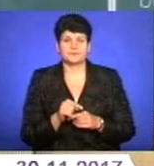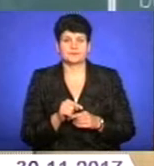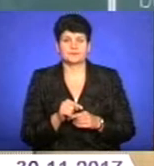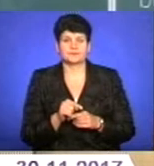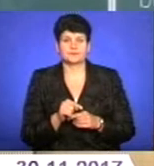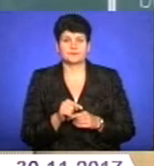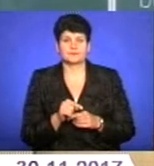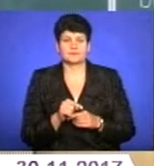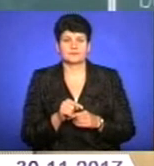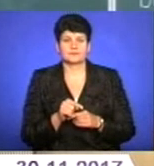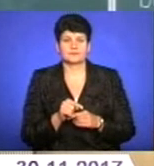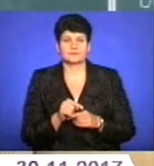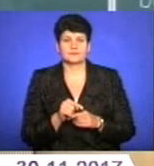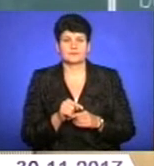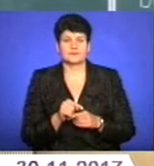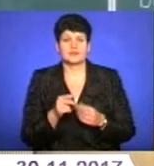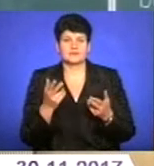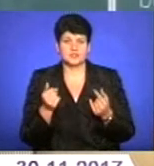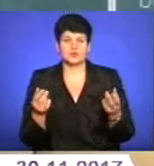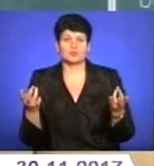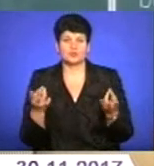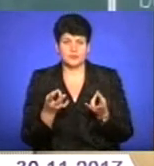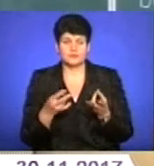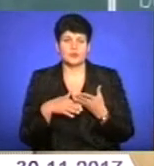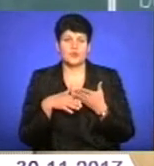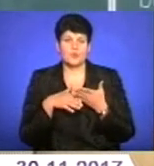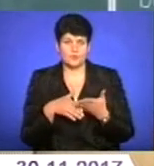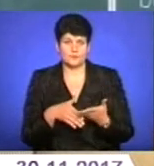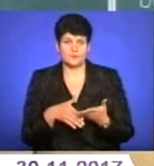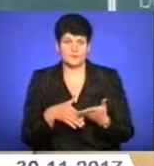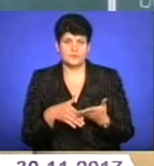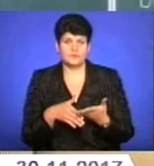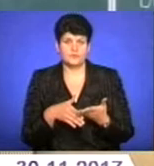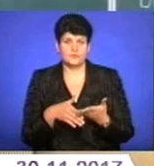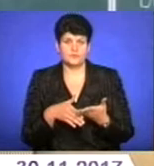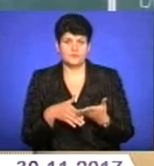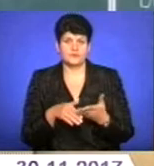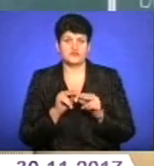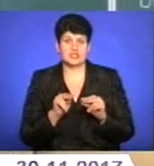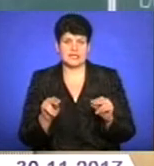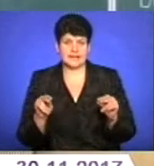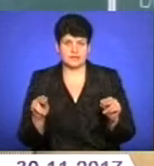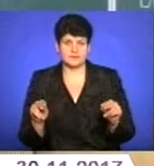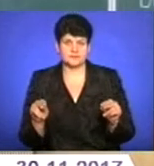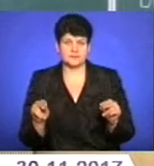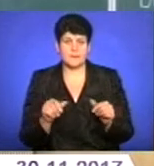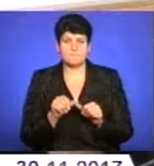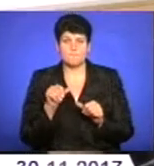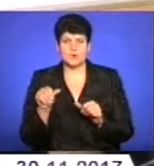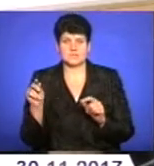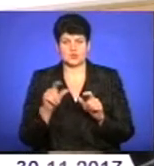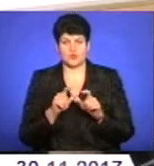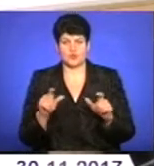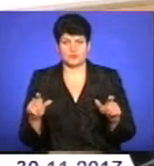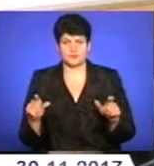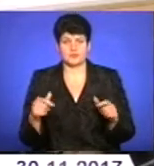Тому звичайно, потрібна допомога в вчителів поза школою. Я готова